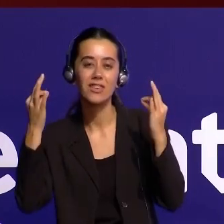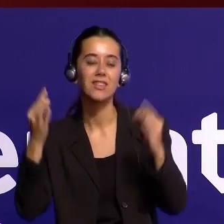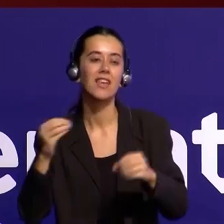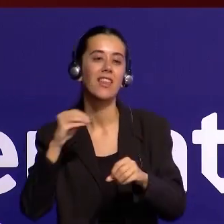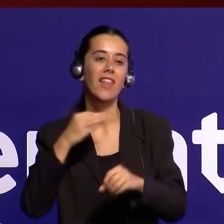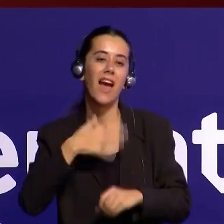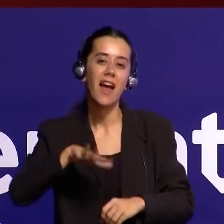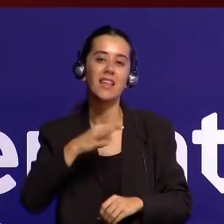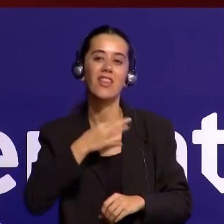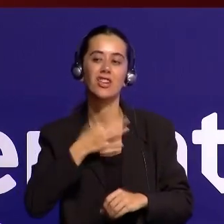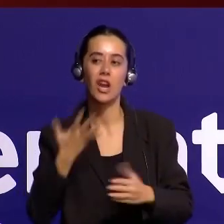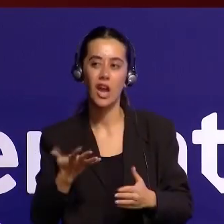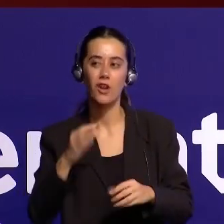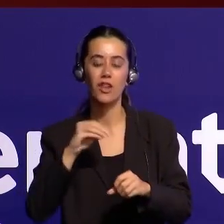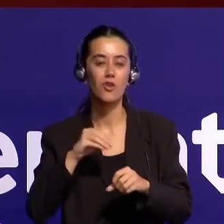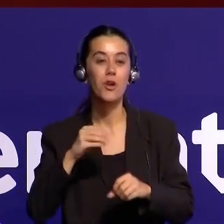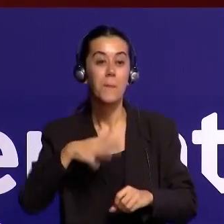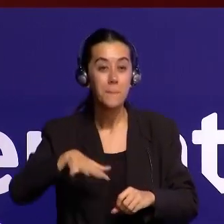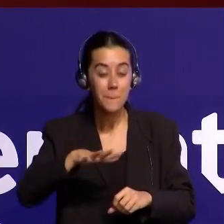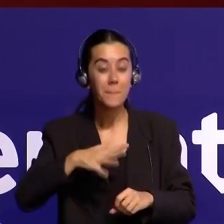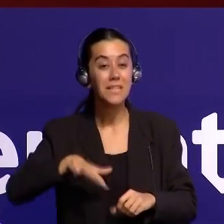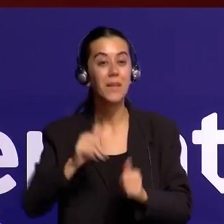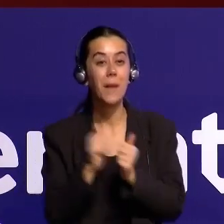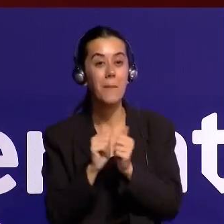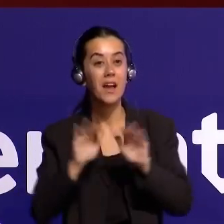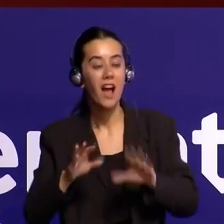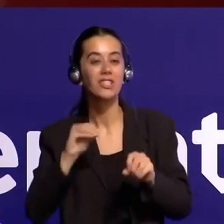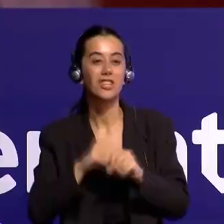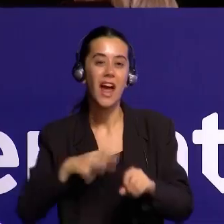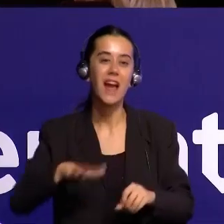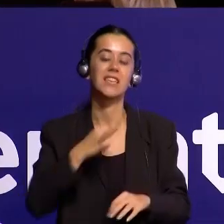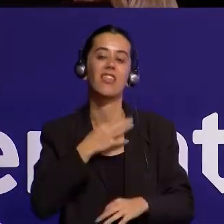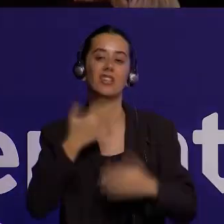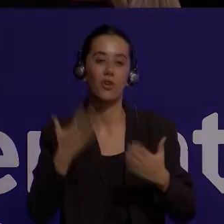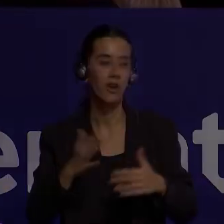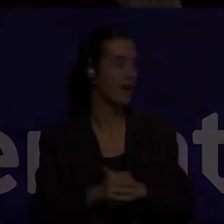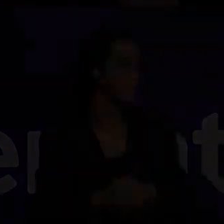Bizimle kaldığınız için ve bu kadar cömert zamanınızı ayırdığınız için hepinize teşekkürler.